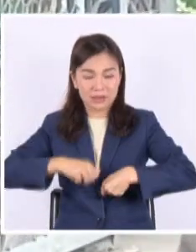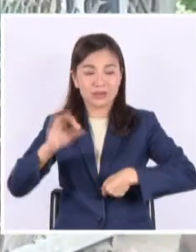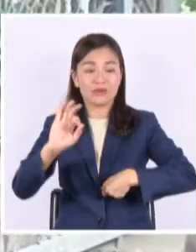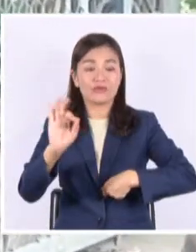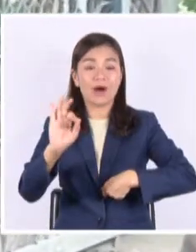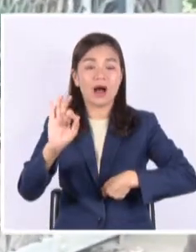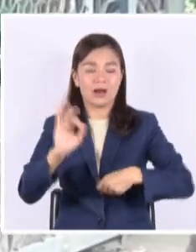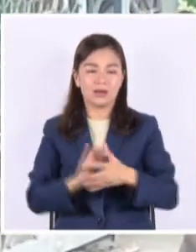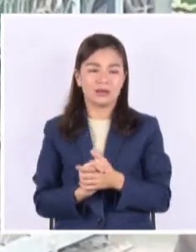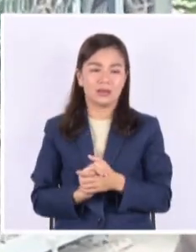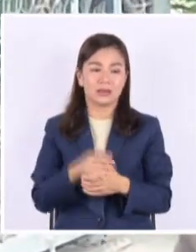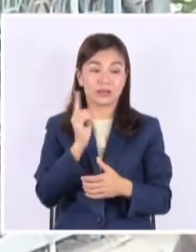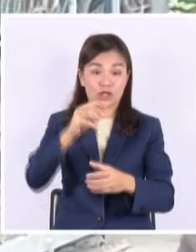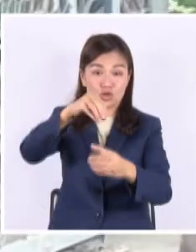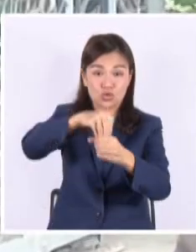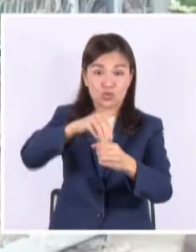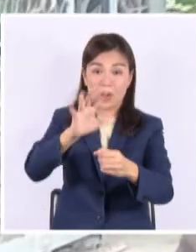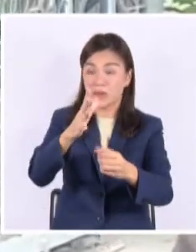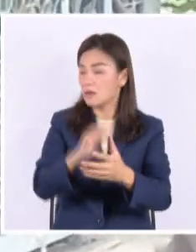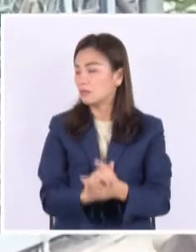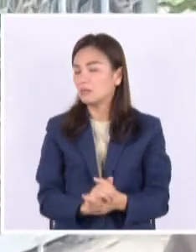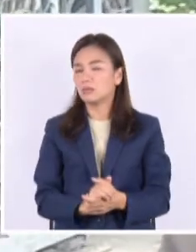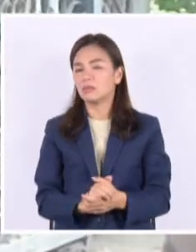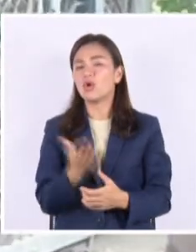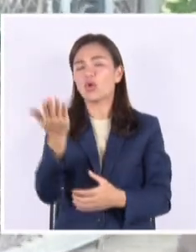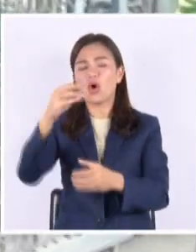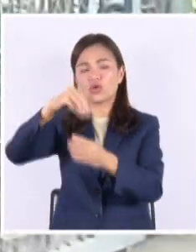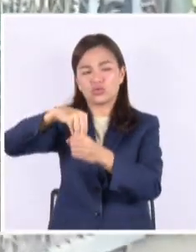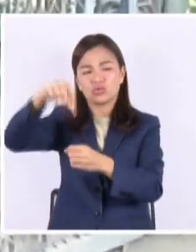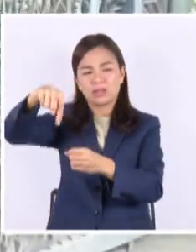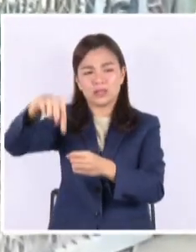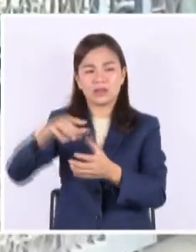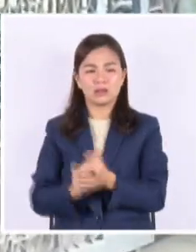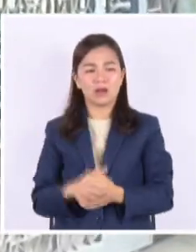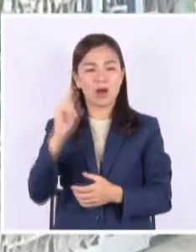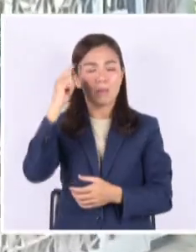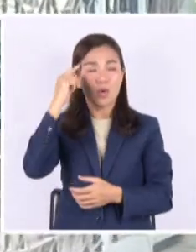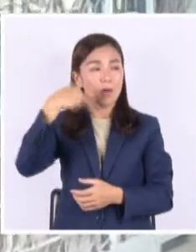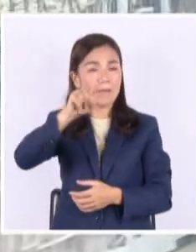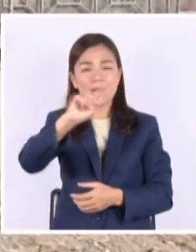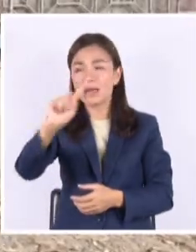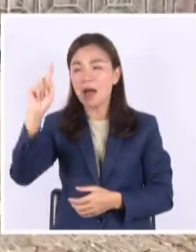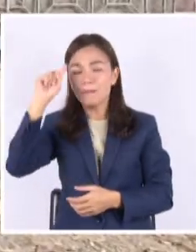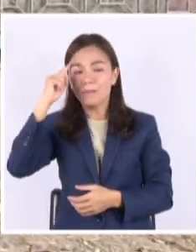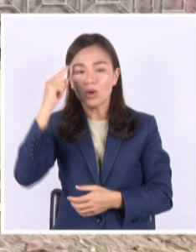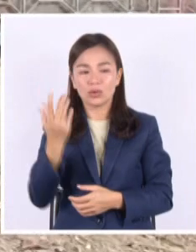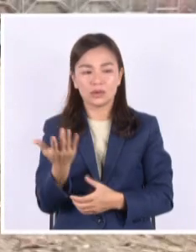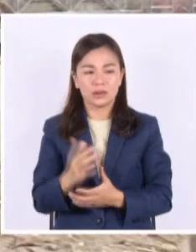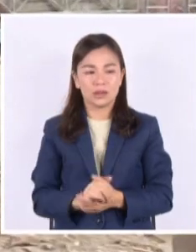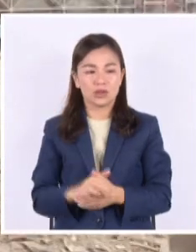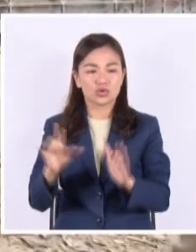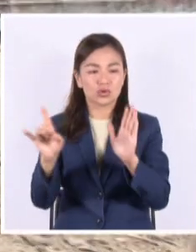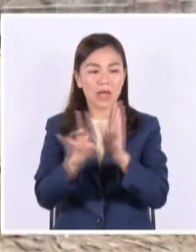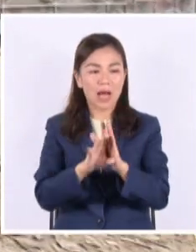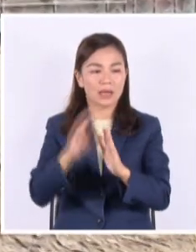อยู่วัดแล้วแต่ว่าไม่รู้จะไปไหนไงก็ขออยู่ที่กุฏิเนี่ยนะครับเขาไล่ก็ไม่ไปสุดท้ายต้องตามตำรว